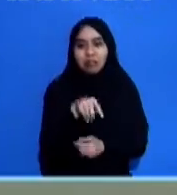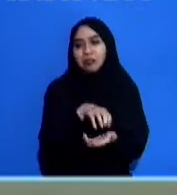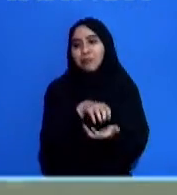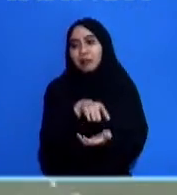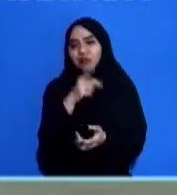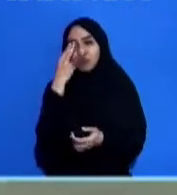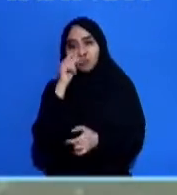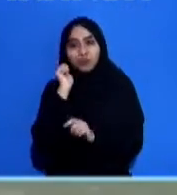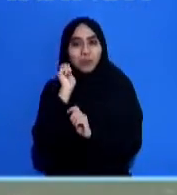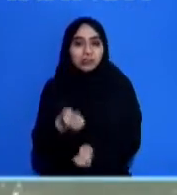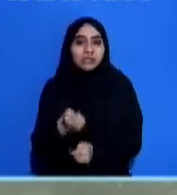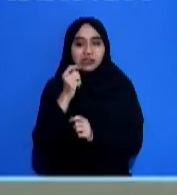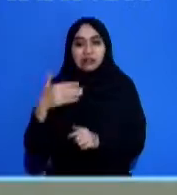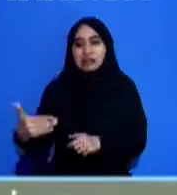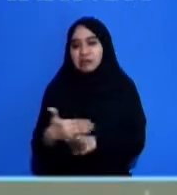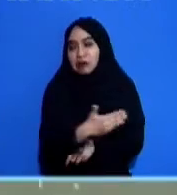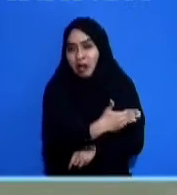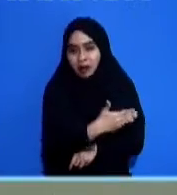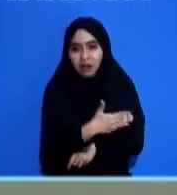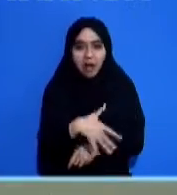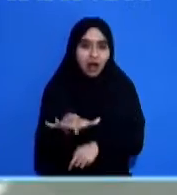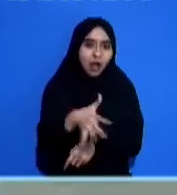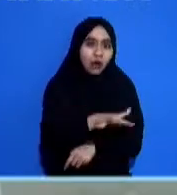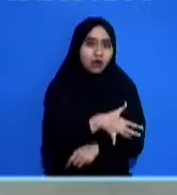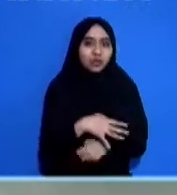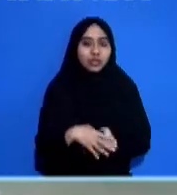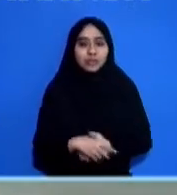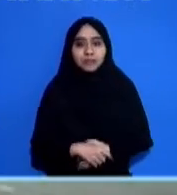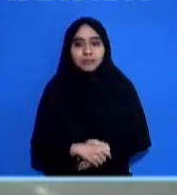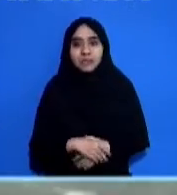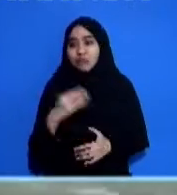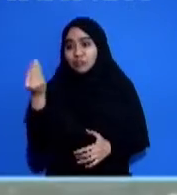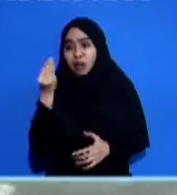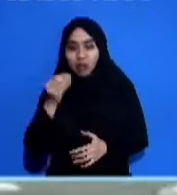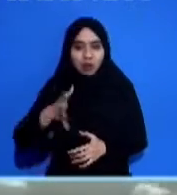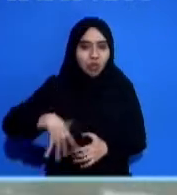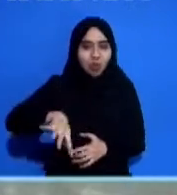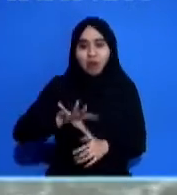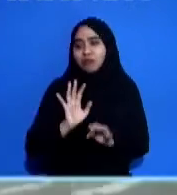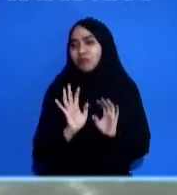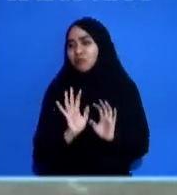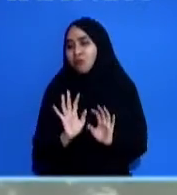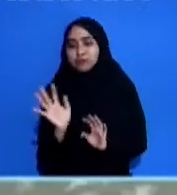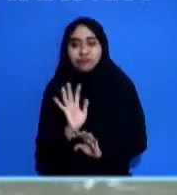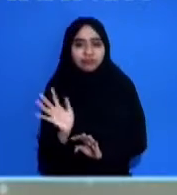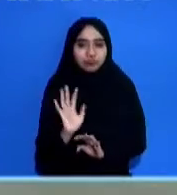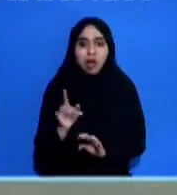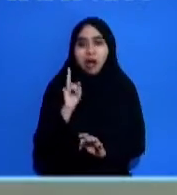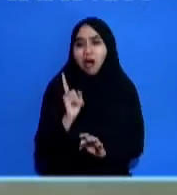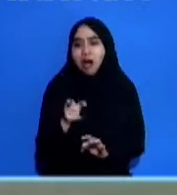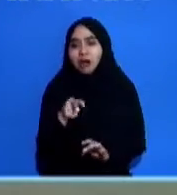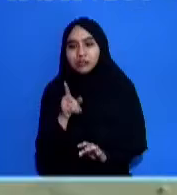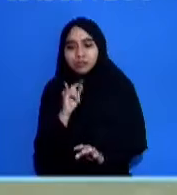mancing ulam seganten. Mboten namung warga utawi wisatawan lokal kemawon ingkang mancing ing papan menika, ananging kathah ugi